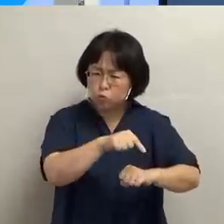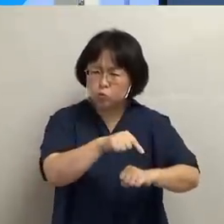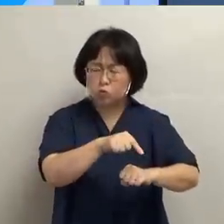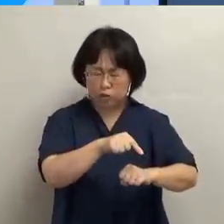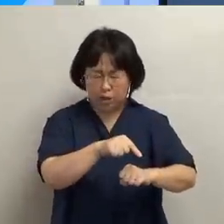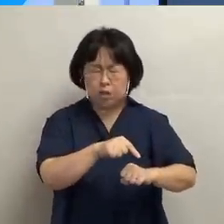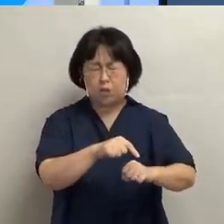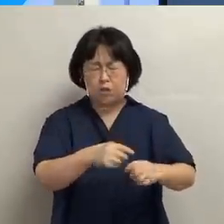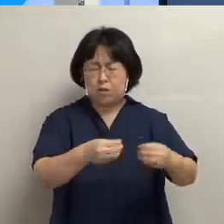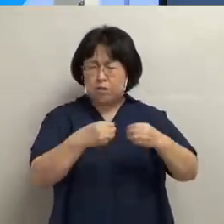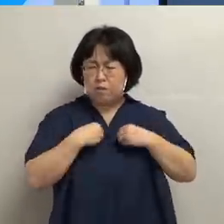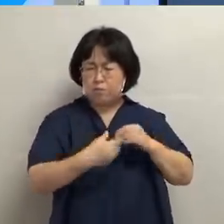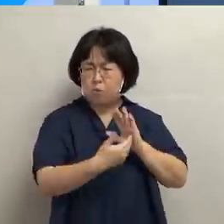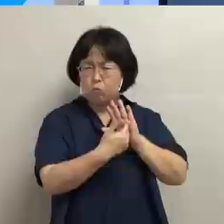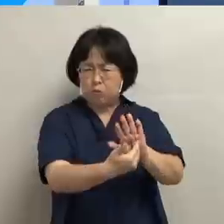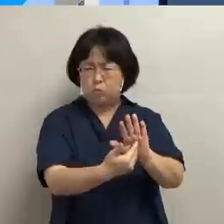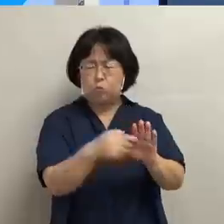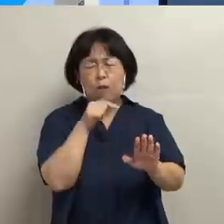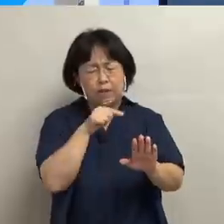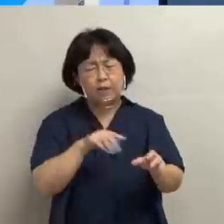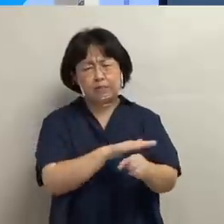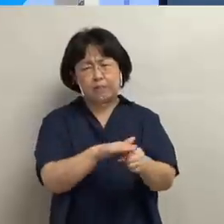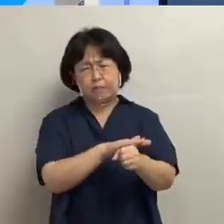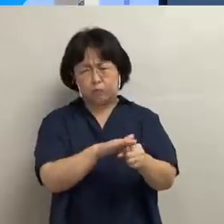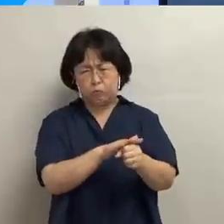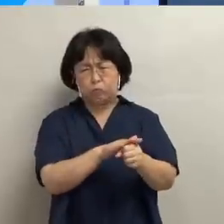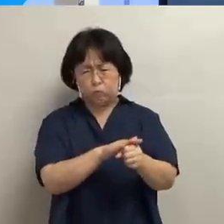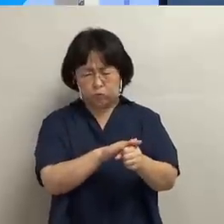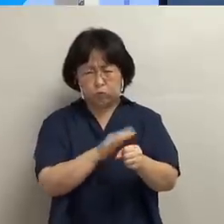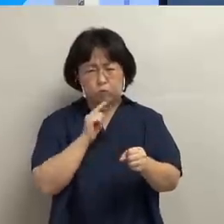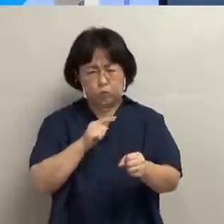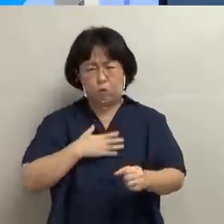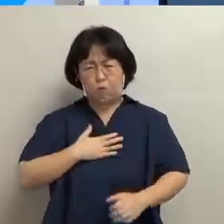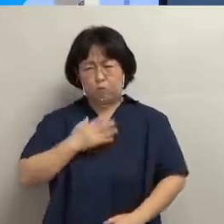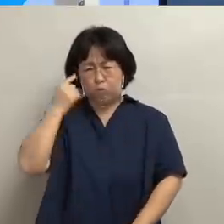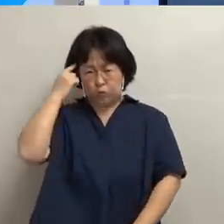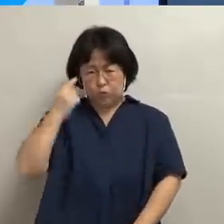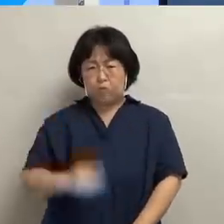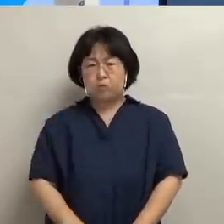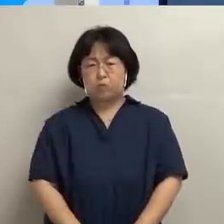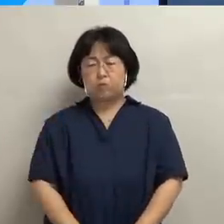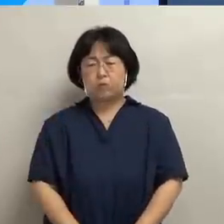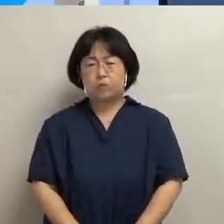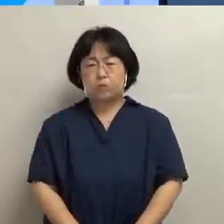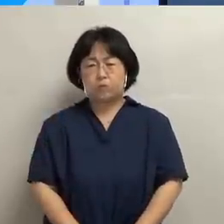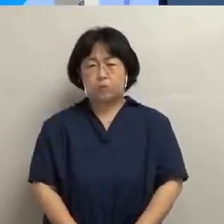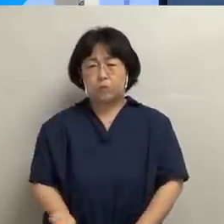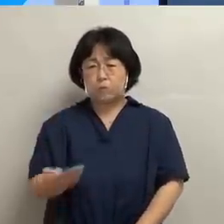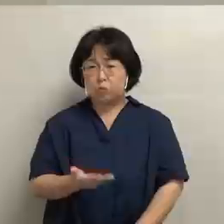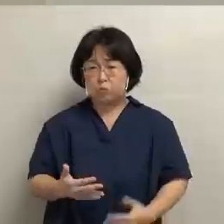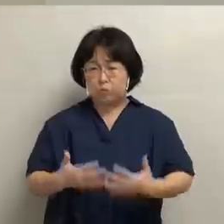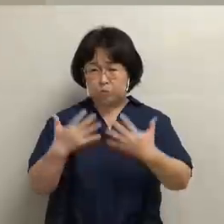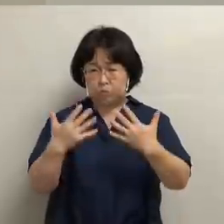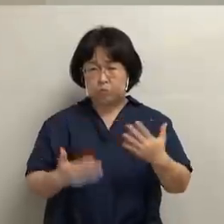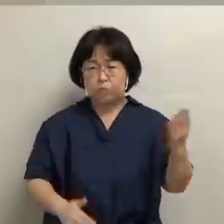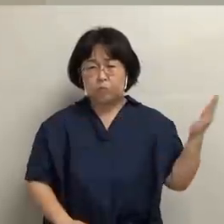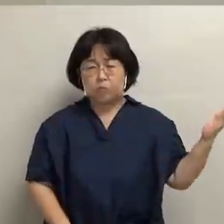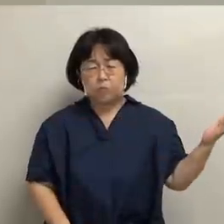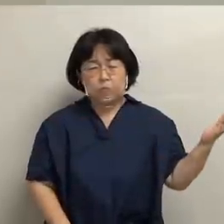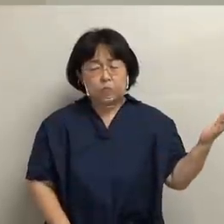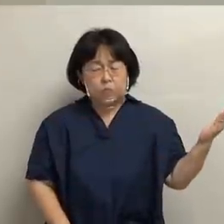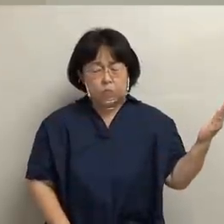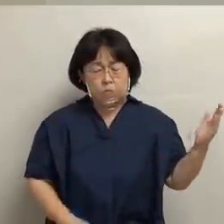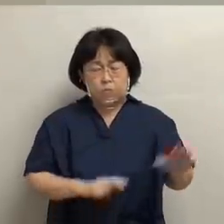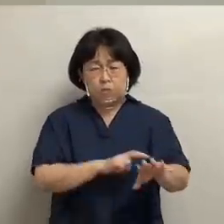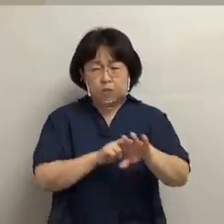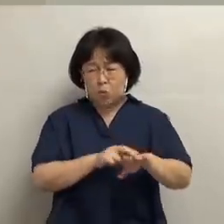予防にはさらに注意が必要だとこのデータを見ながら感じています次のサイトをご覧ください医療提供体制の推定